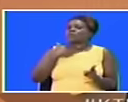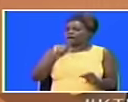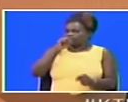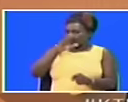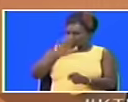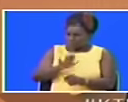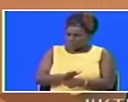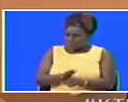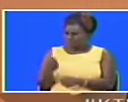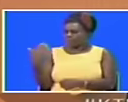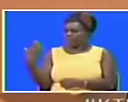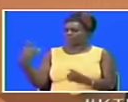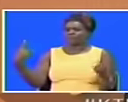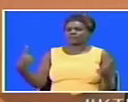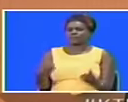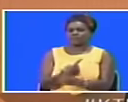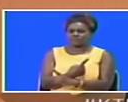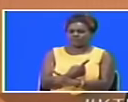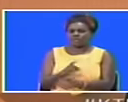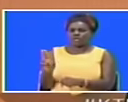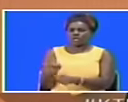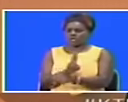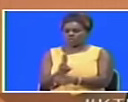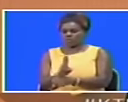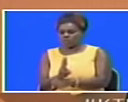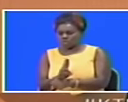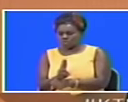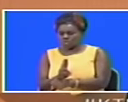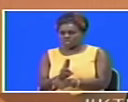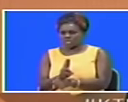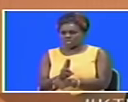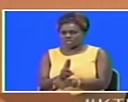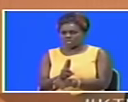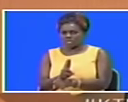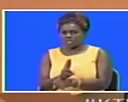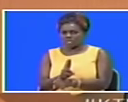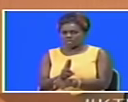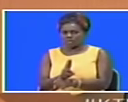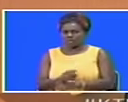ya makaratasi tofauti kutumika miongoni mwa mambo mengine kutimizwa.